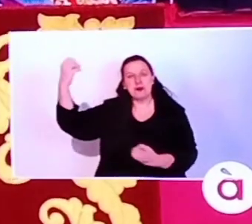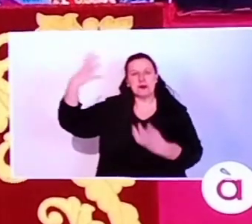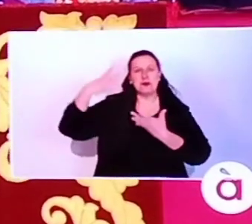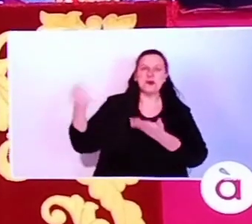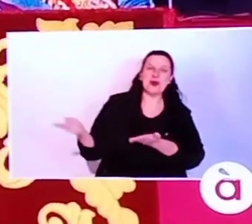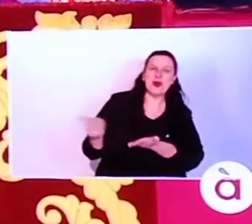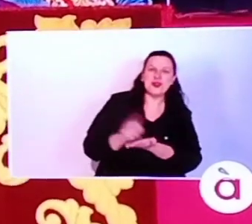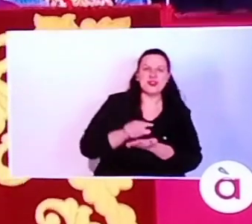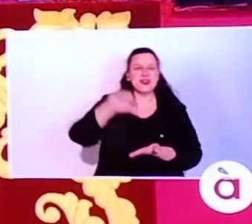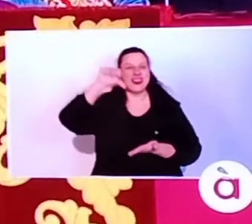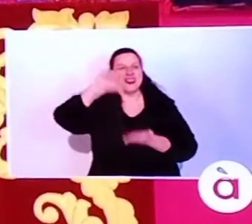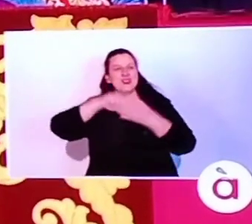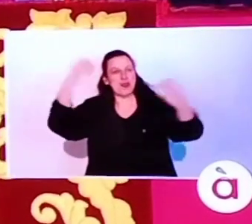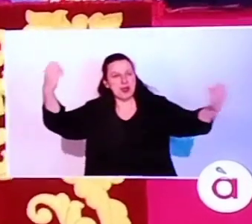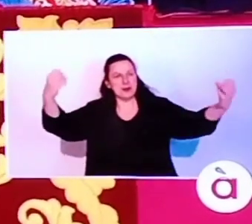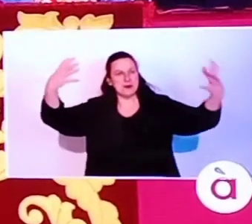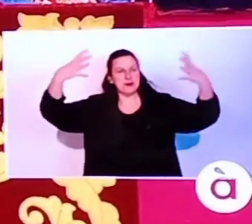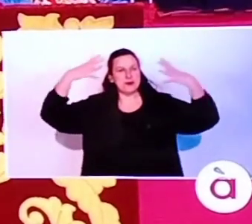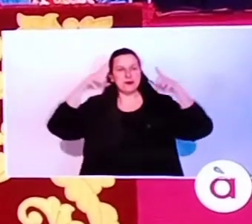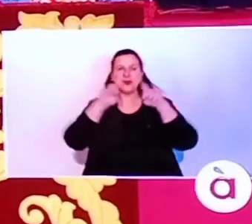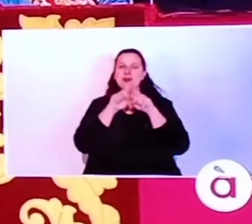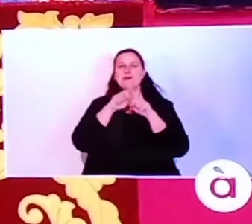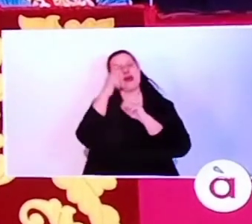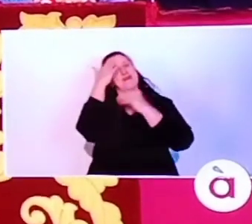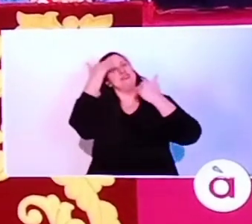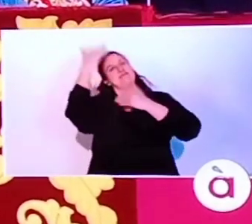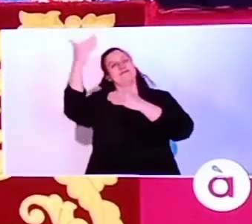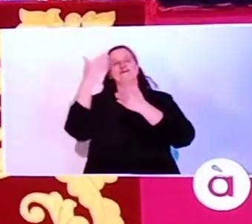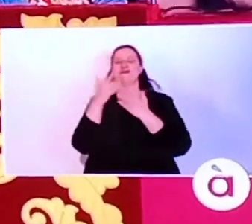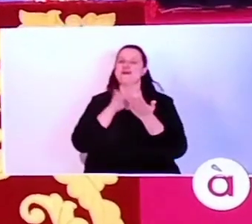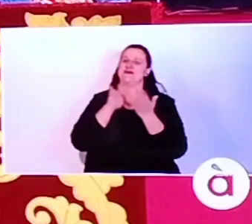ciutat que encén la flama eterna, la de les falles.